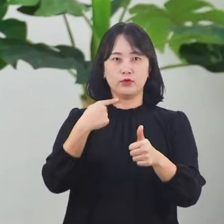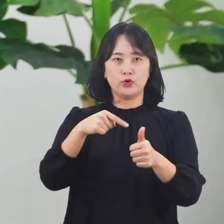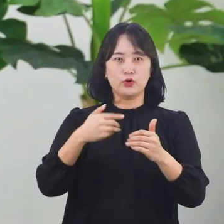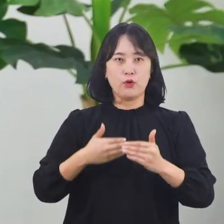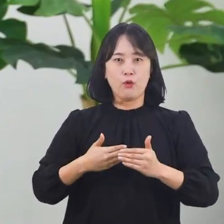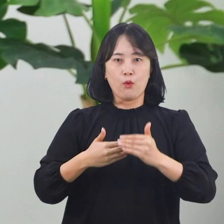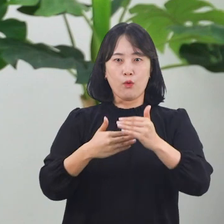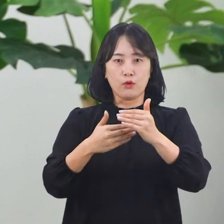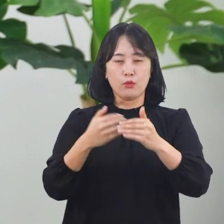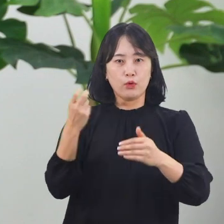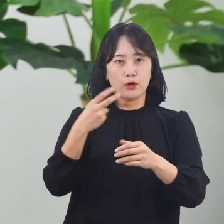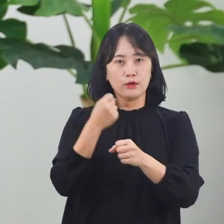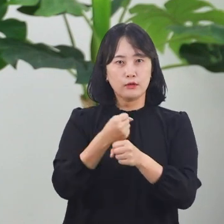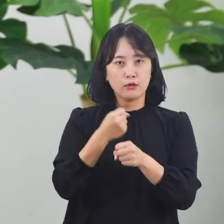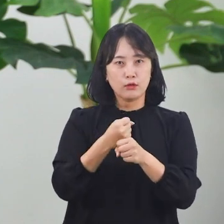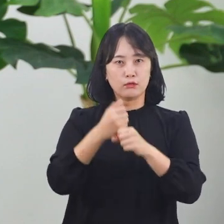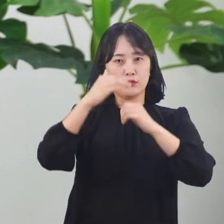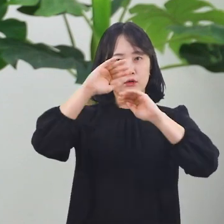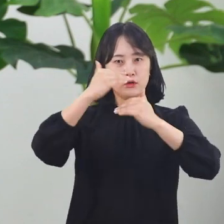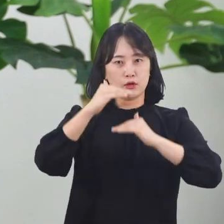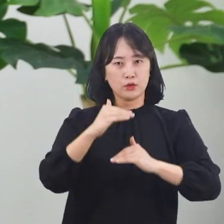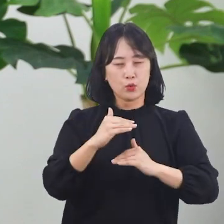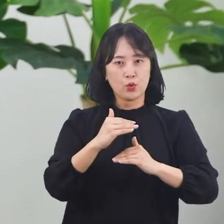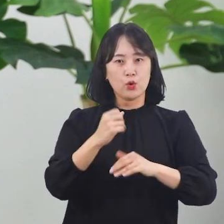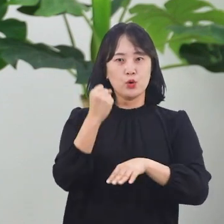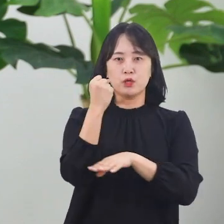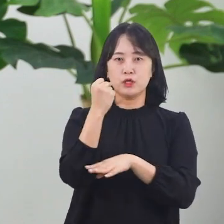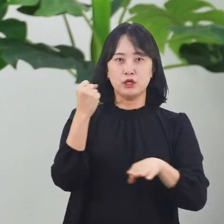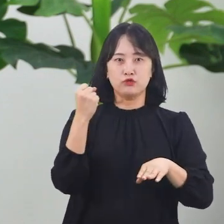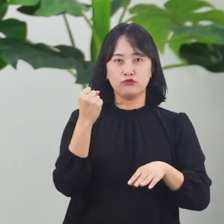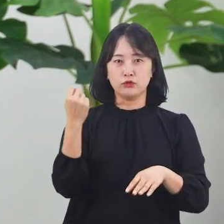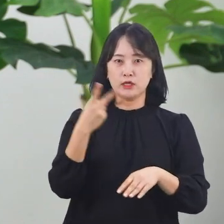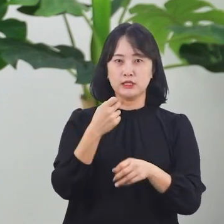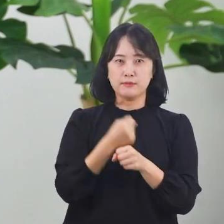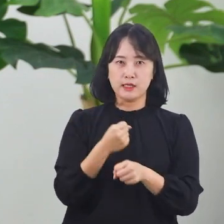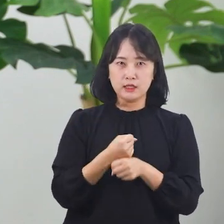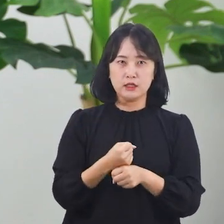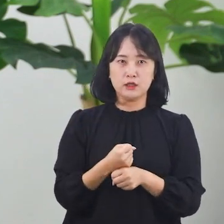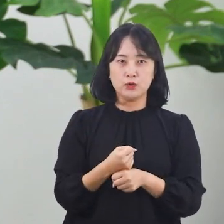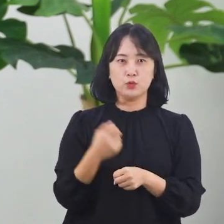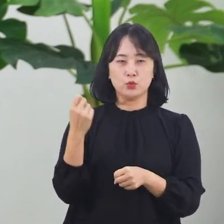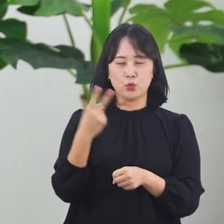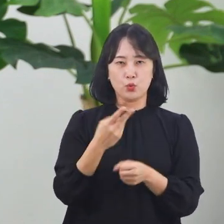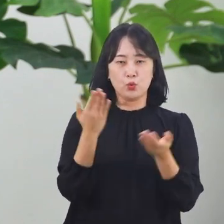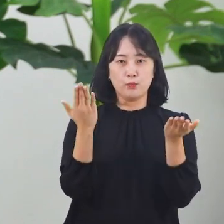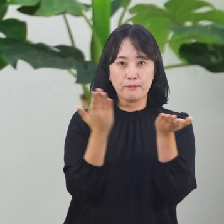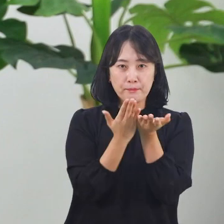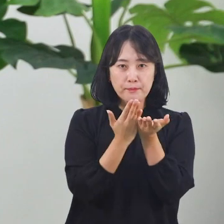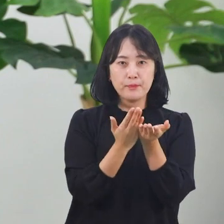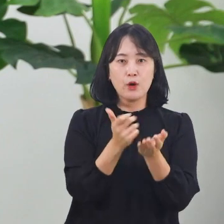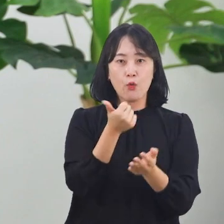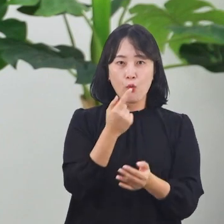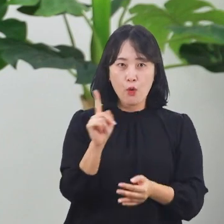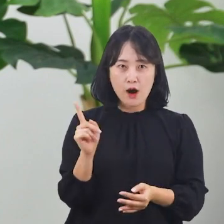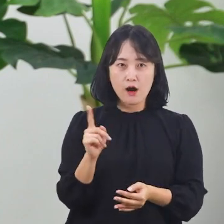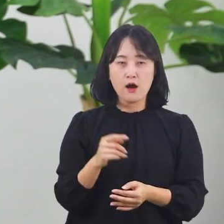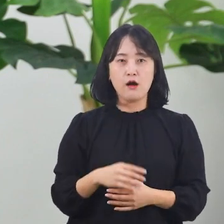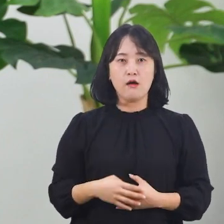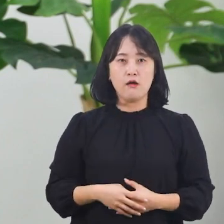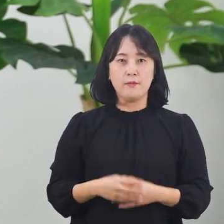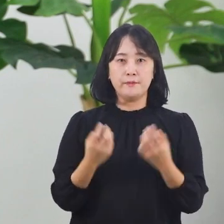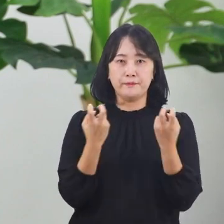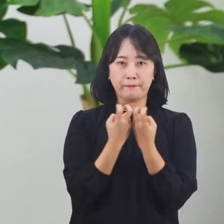교육과정 재구성은 교육 내용과 성취 기준을 재구성하는 것이고 교수 적합화는 교수